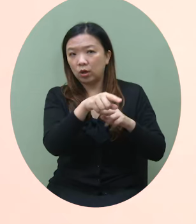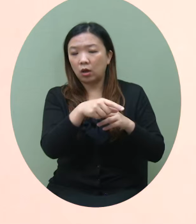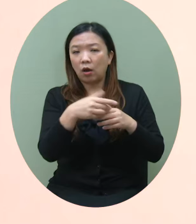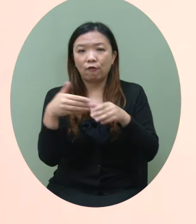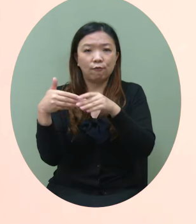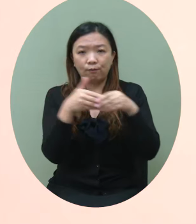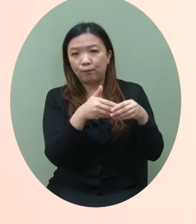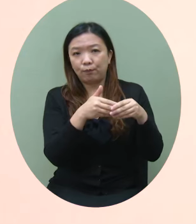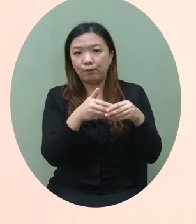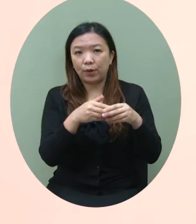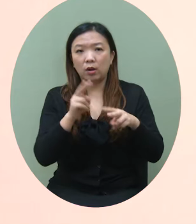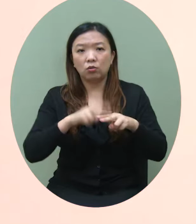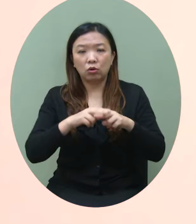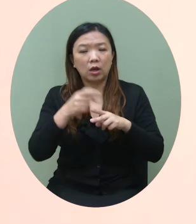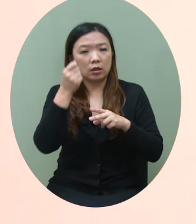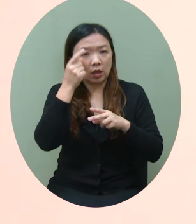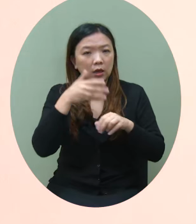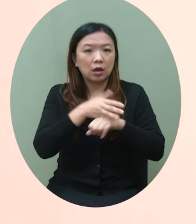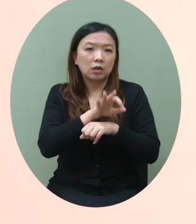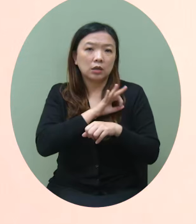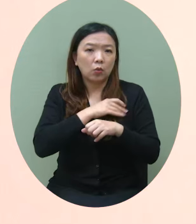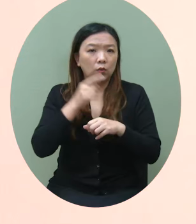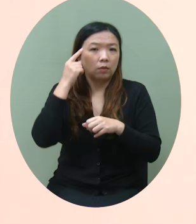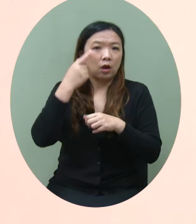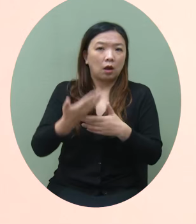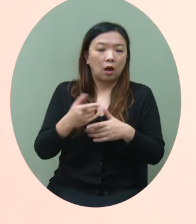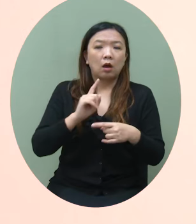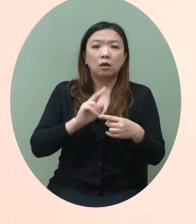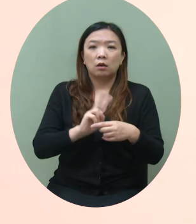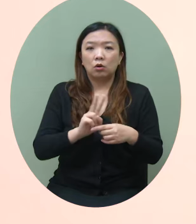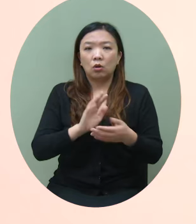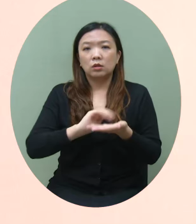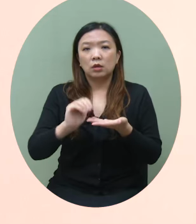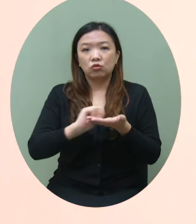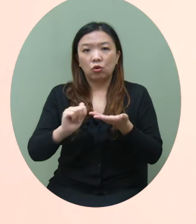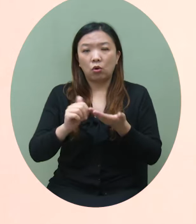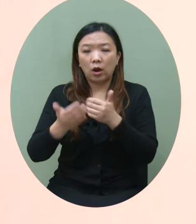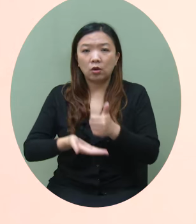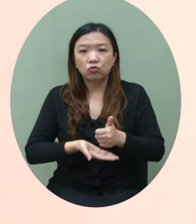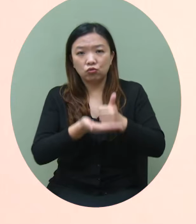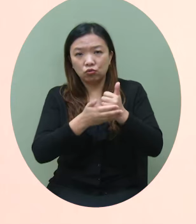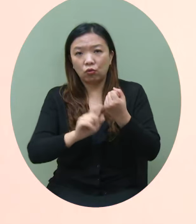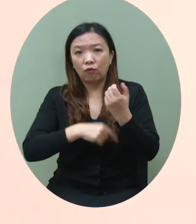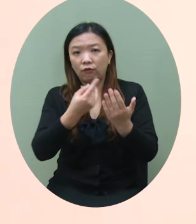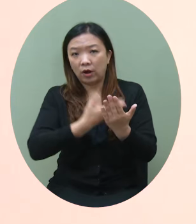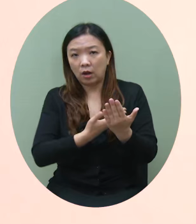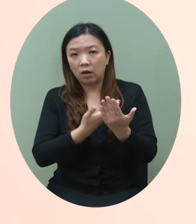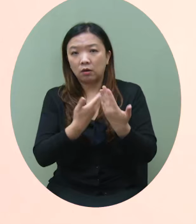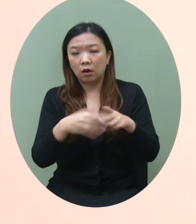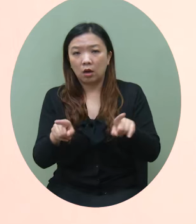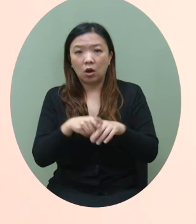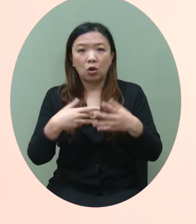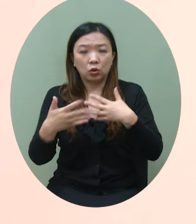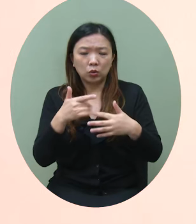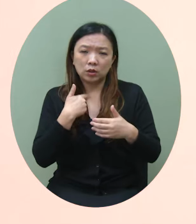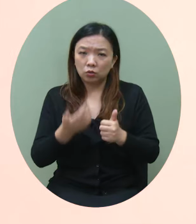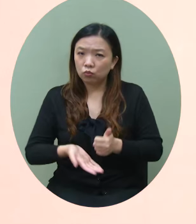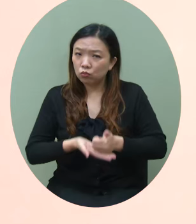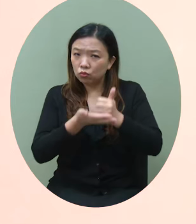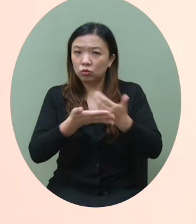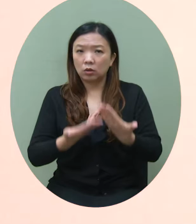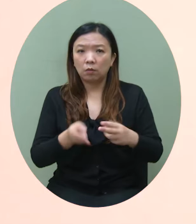義也說得很清楚所以在尊重憲法的大前提之下我們同樣應該尊重今天執政的